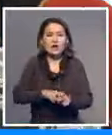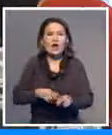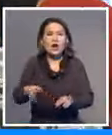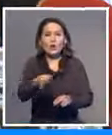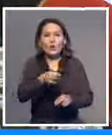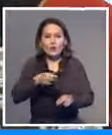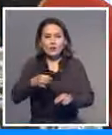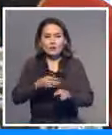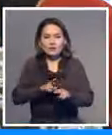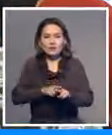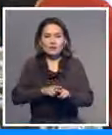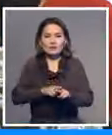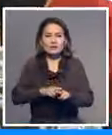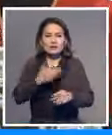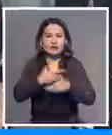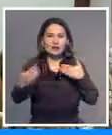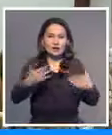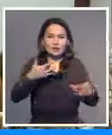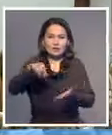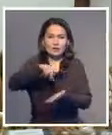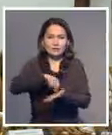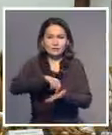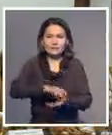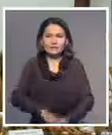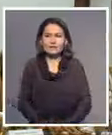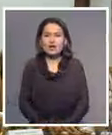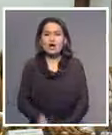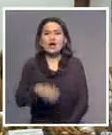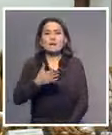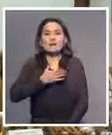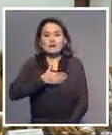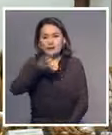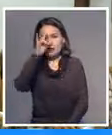облыстық драма театрында жалғасты. Елімізде 130